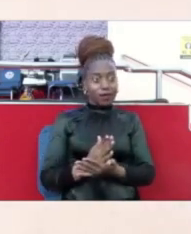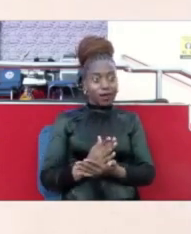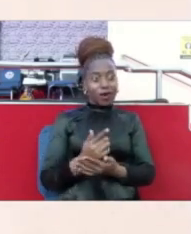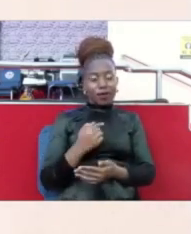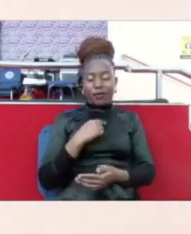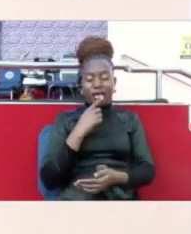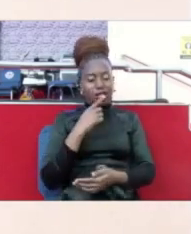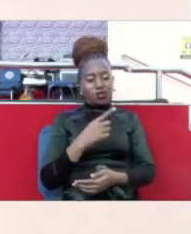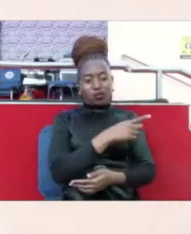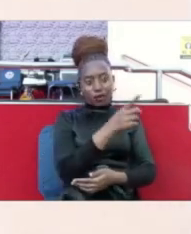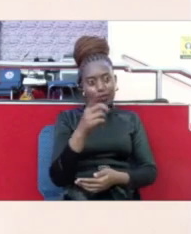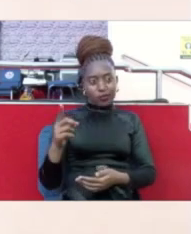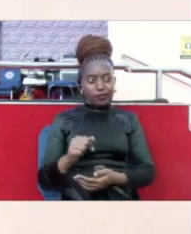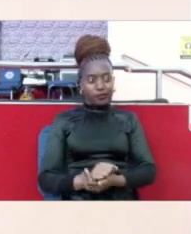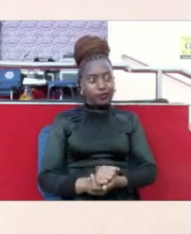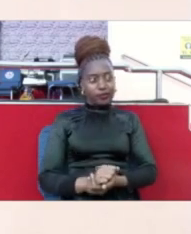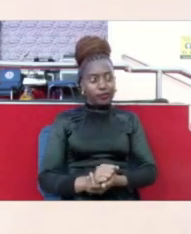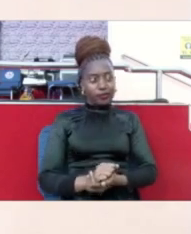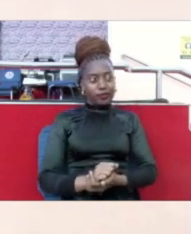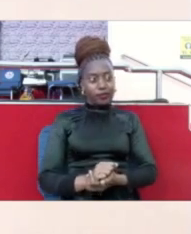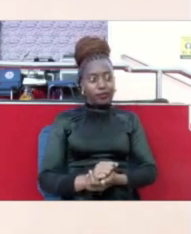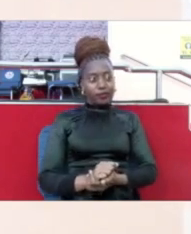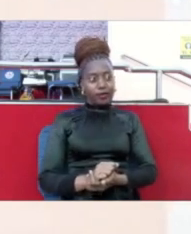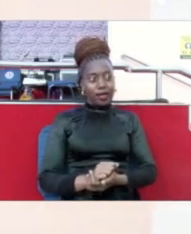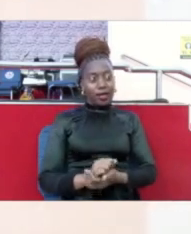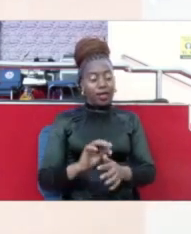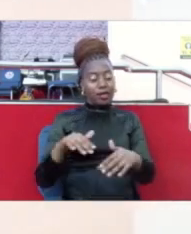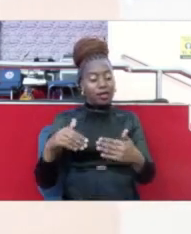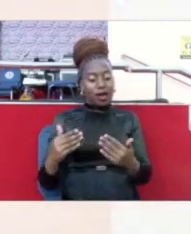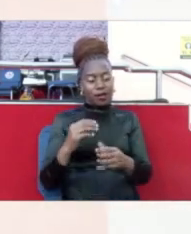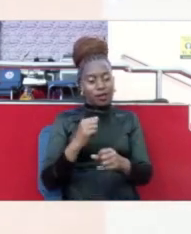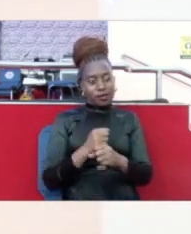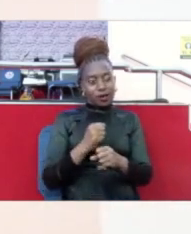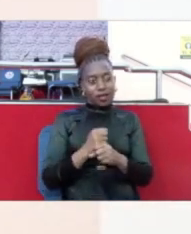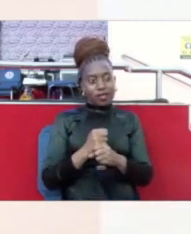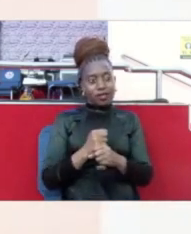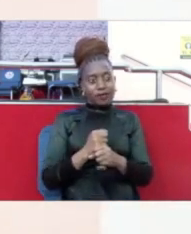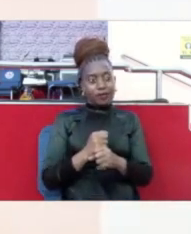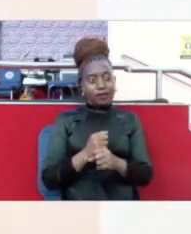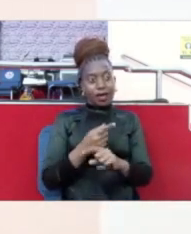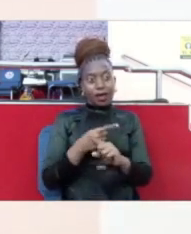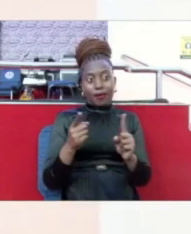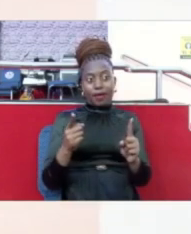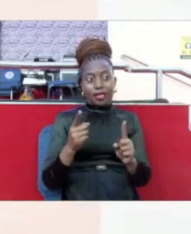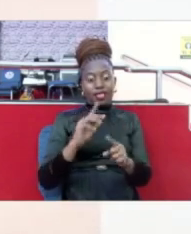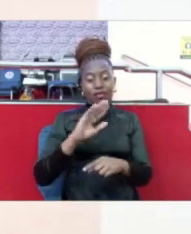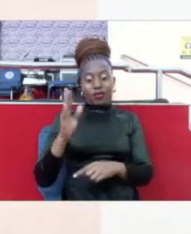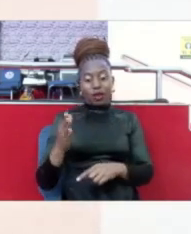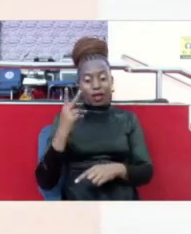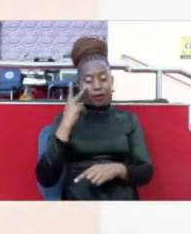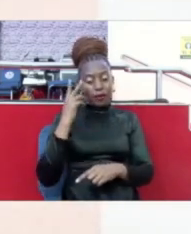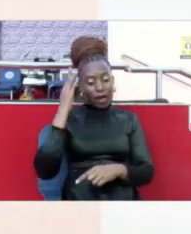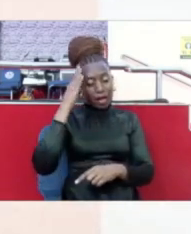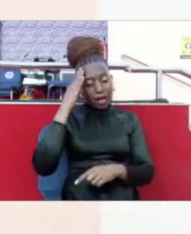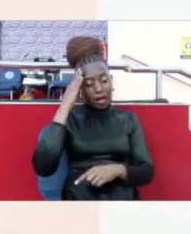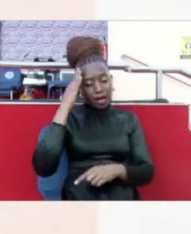Na kuhakikishia. That's how it works. Hivi inavyofanya kazi. But if you never notice, lakini ikiwa huwa